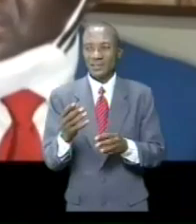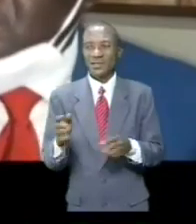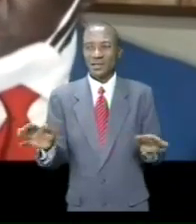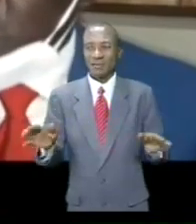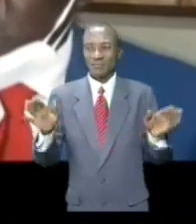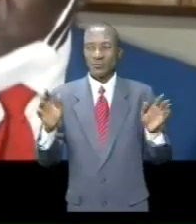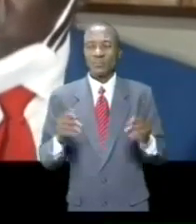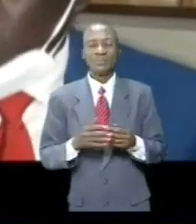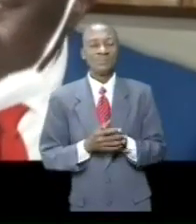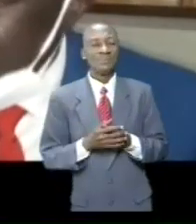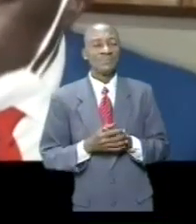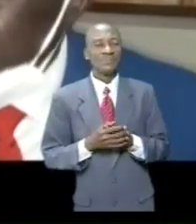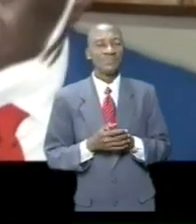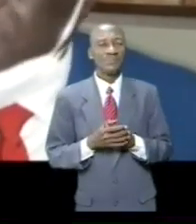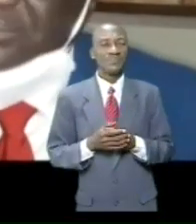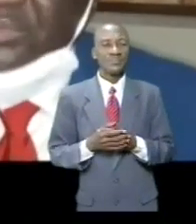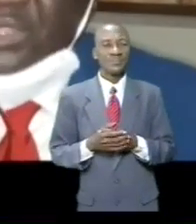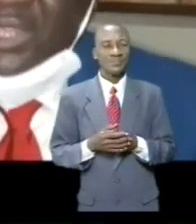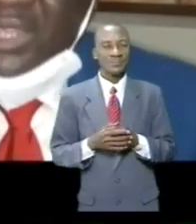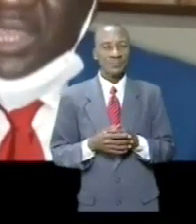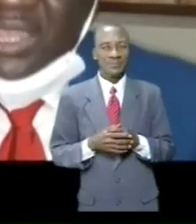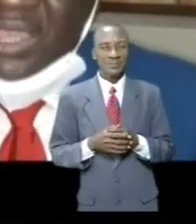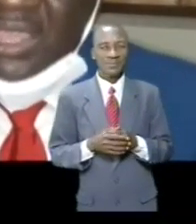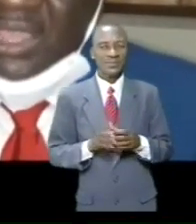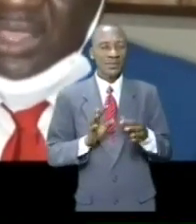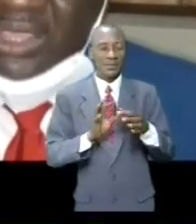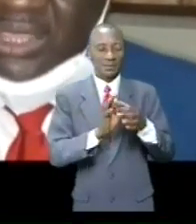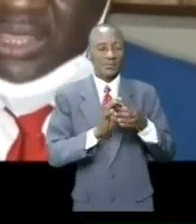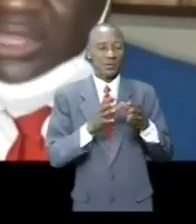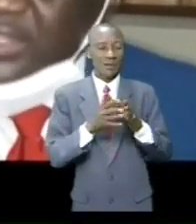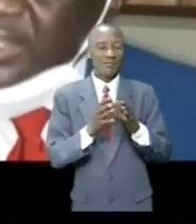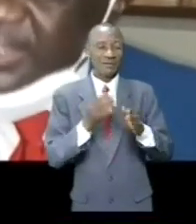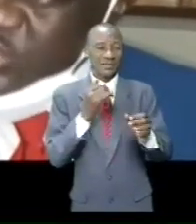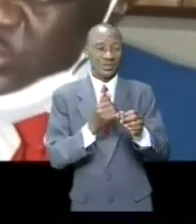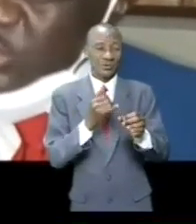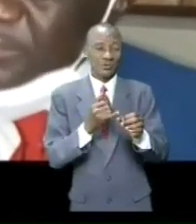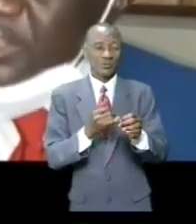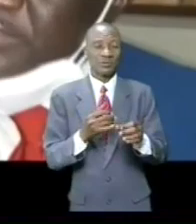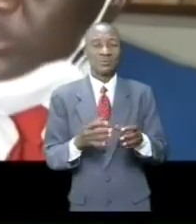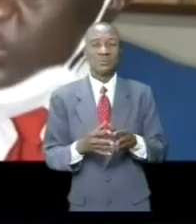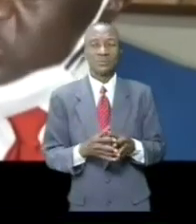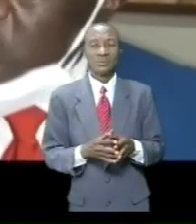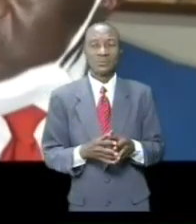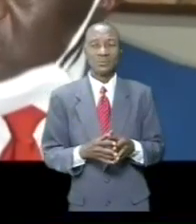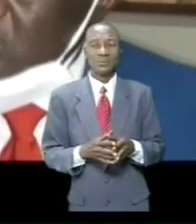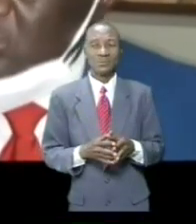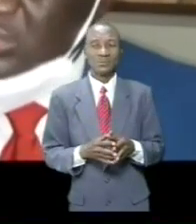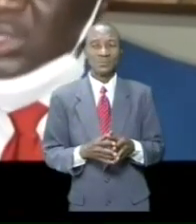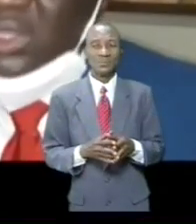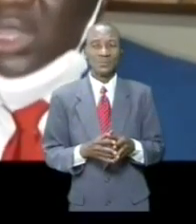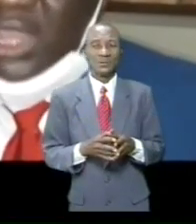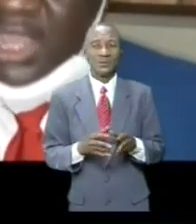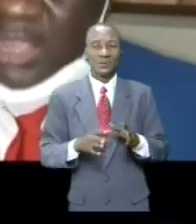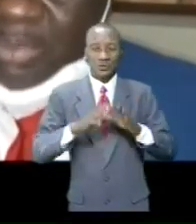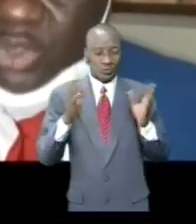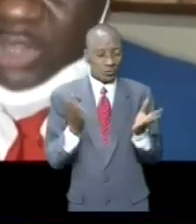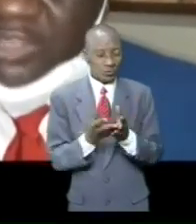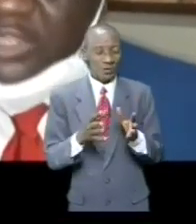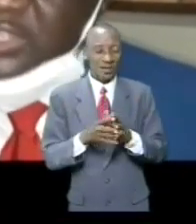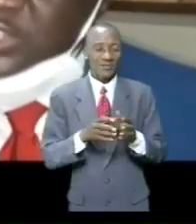faire une évaluation en rapport avec les instructions écrites et dictées par l'autorité d'aviation